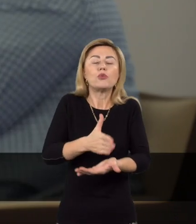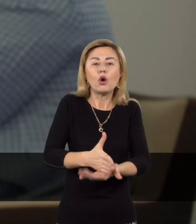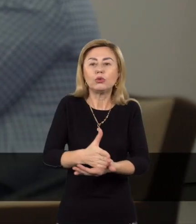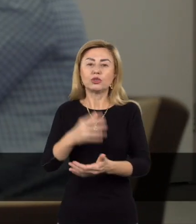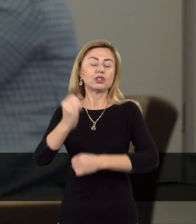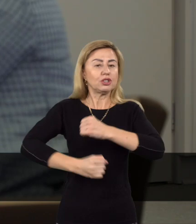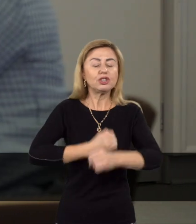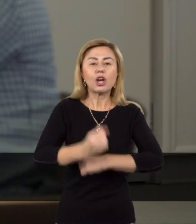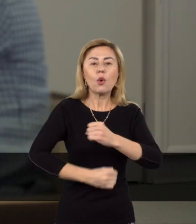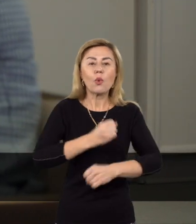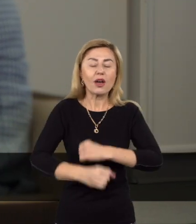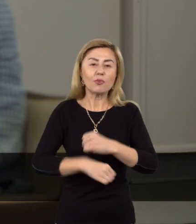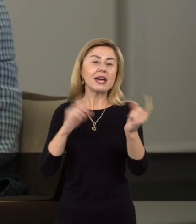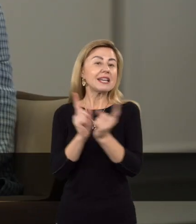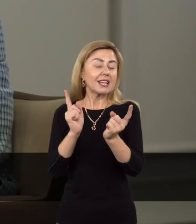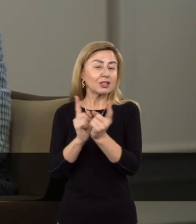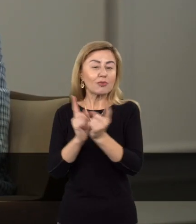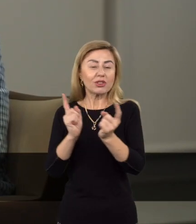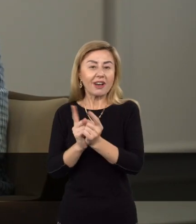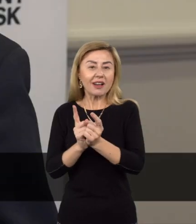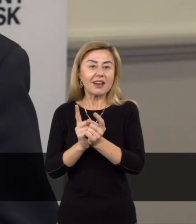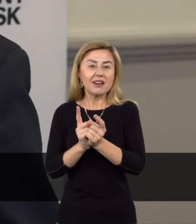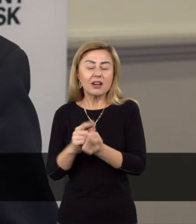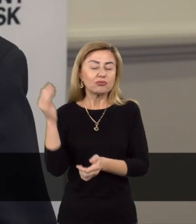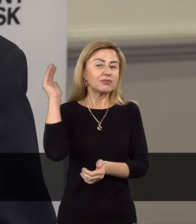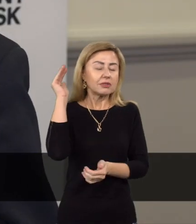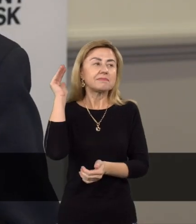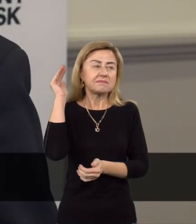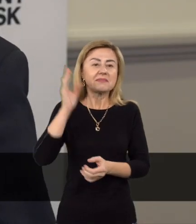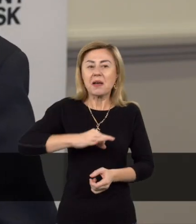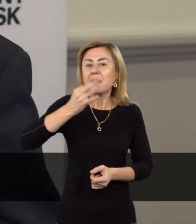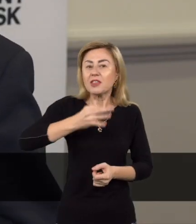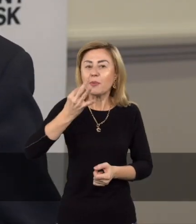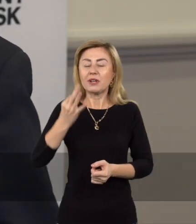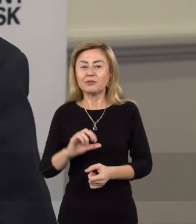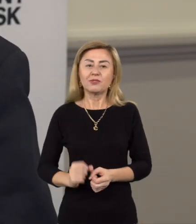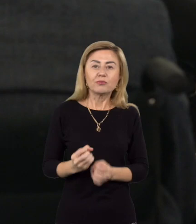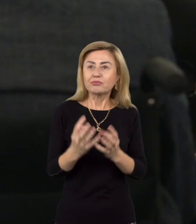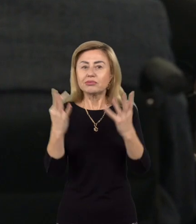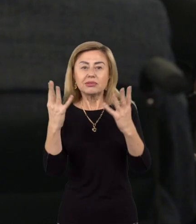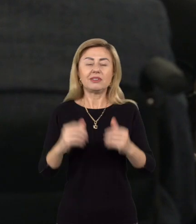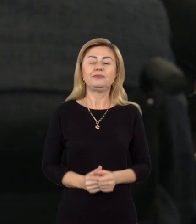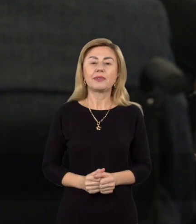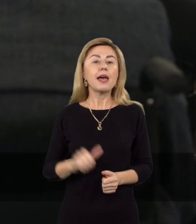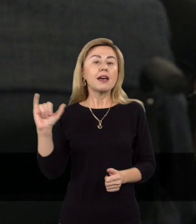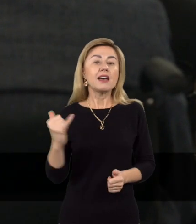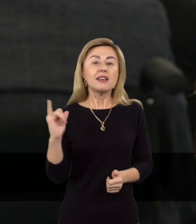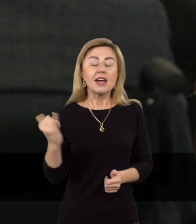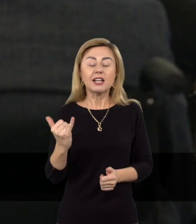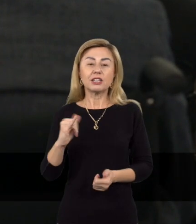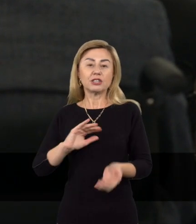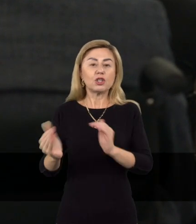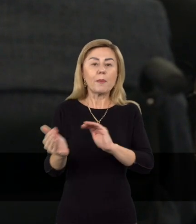ich działania i tego typu spotkania mogą być, dają możliwość do właśnie inspiracji. O tym,